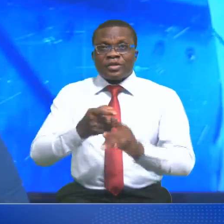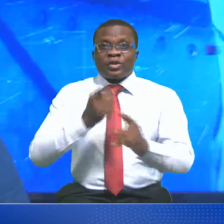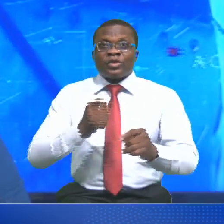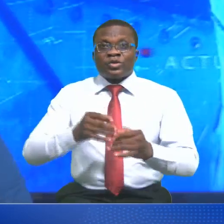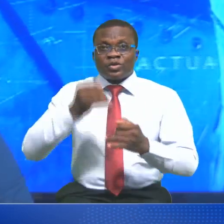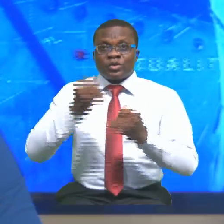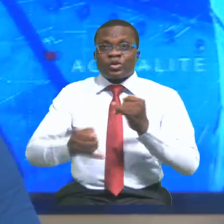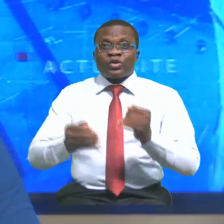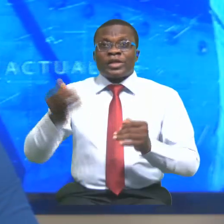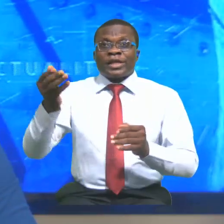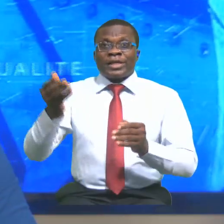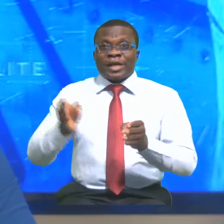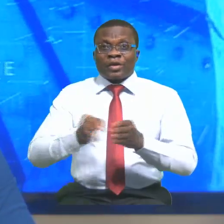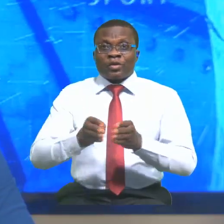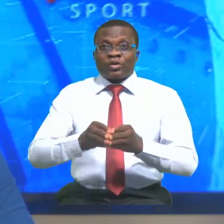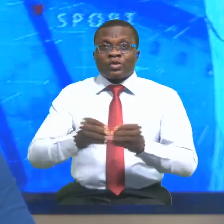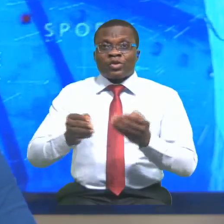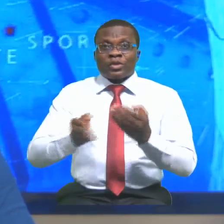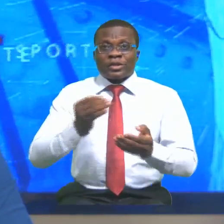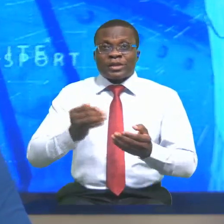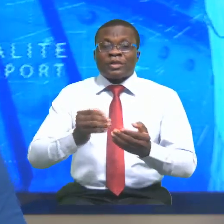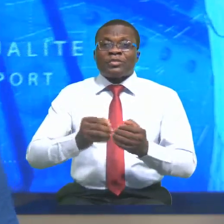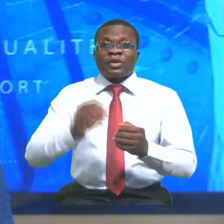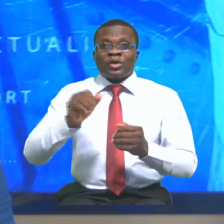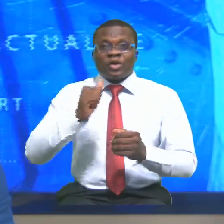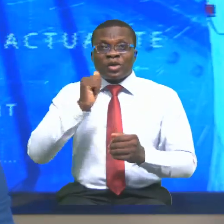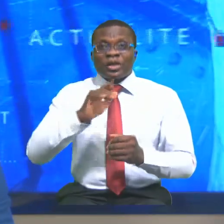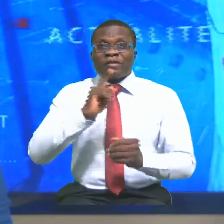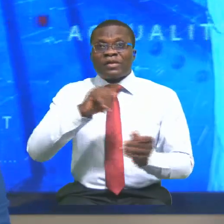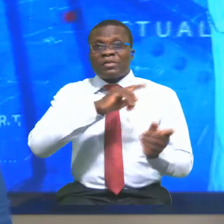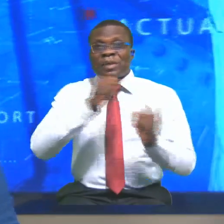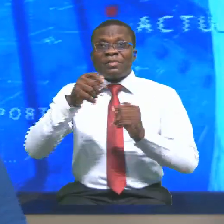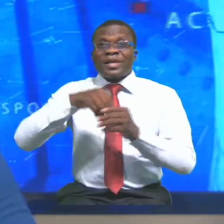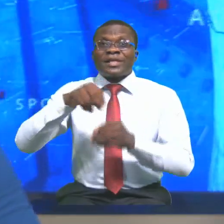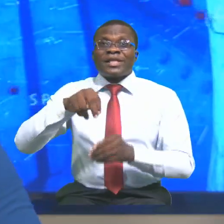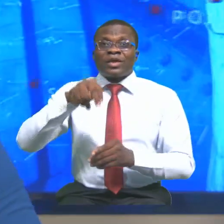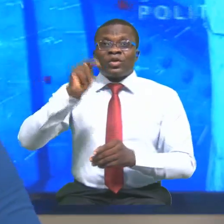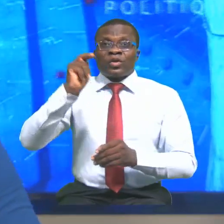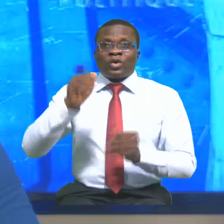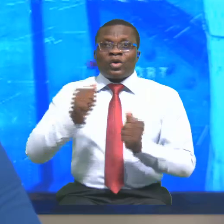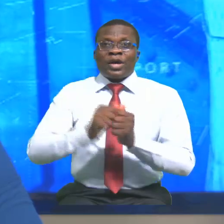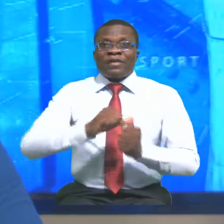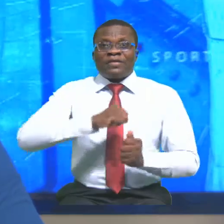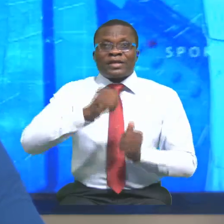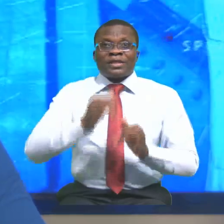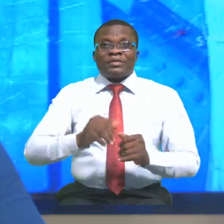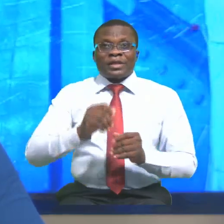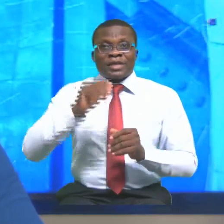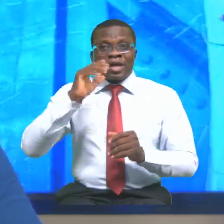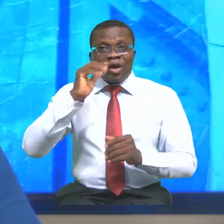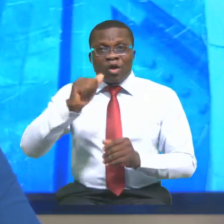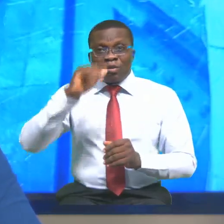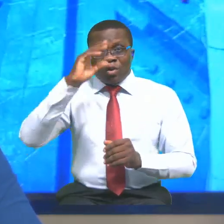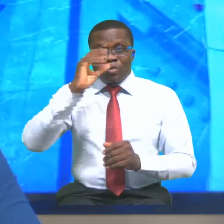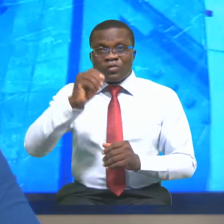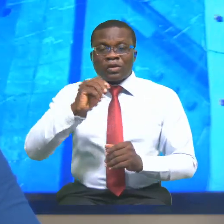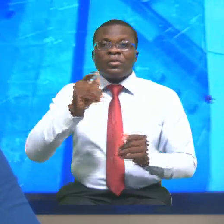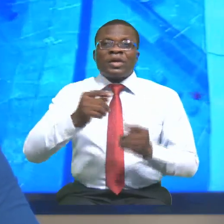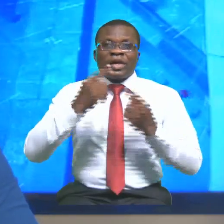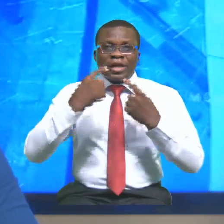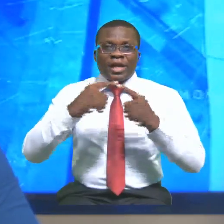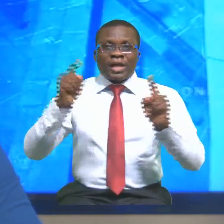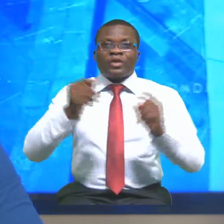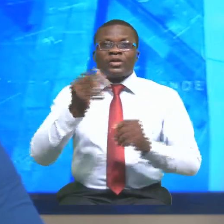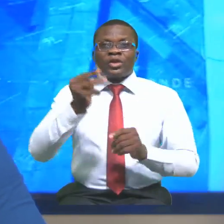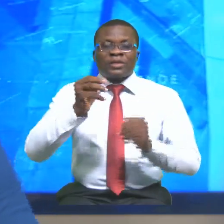dernier congrès ordinaire. Claudine Prudencio était dans le Septentrion. Avec ses militants et militantes à la base, elle a prôné un message